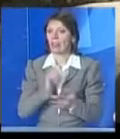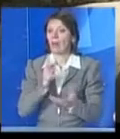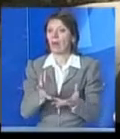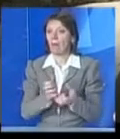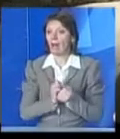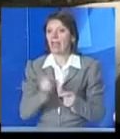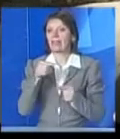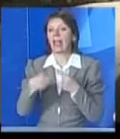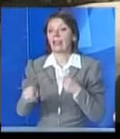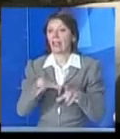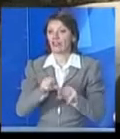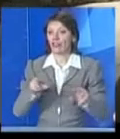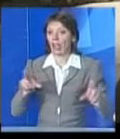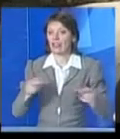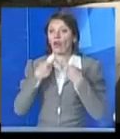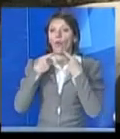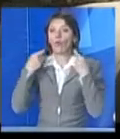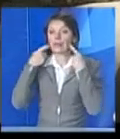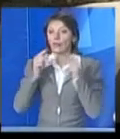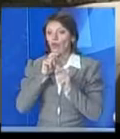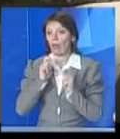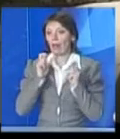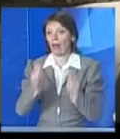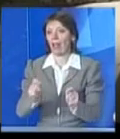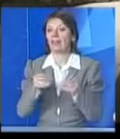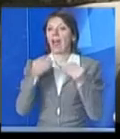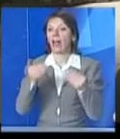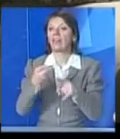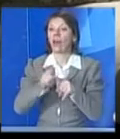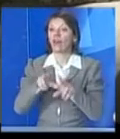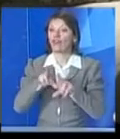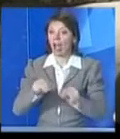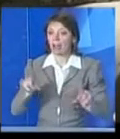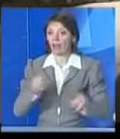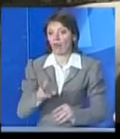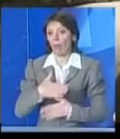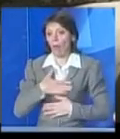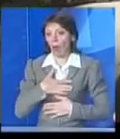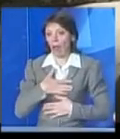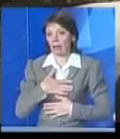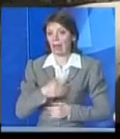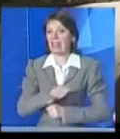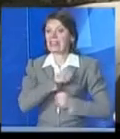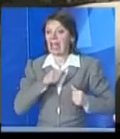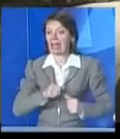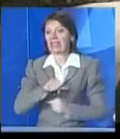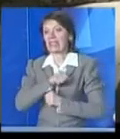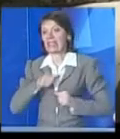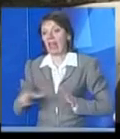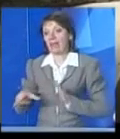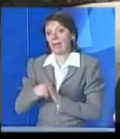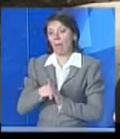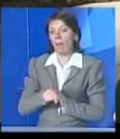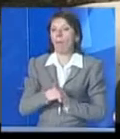то серце, щоб кохати, усмішку дарувати, на то серце, щоб кохати, серце з серцем воз'єднати,